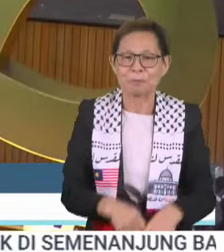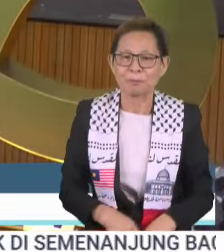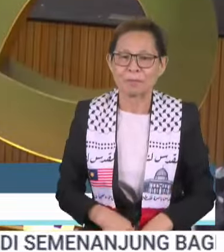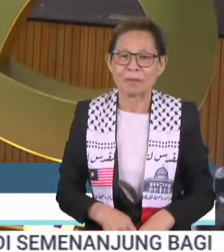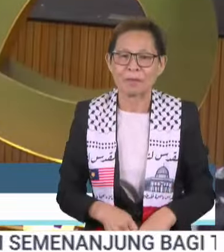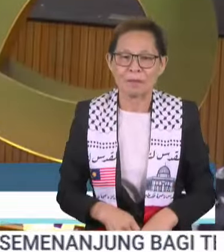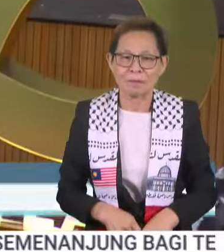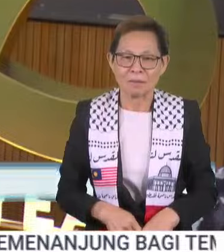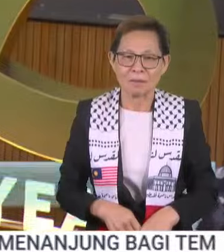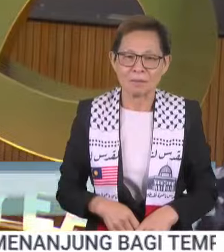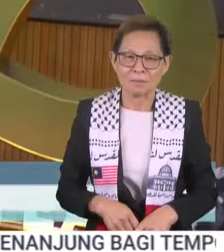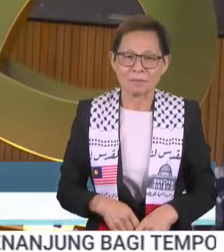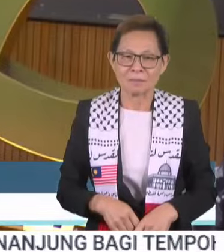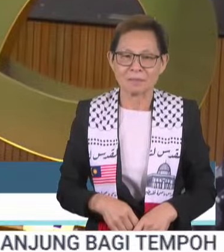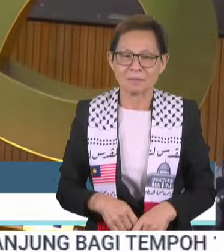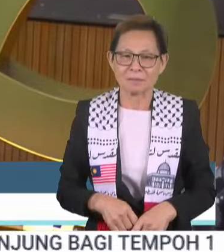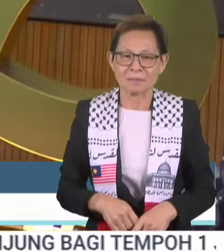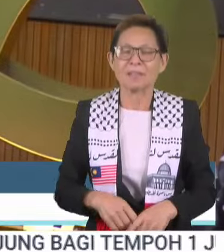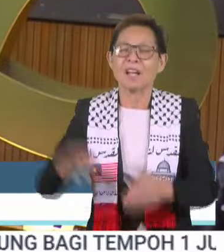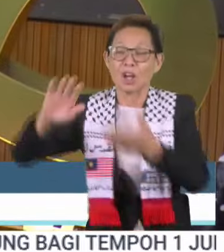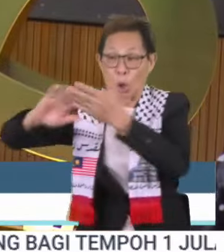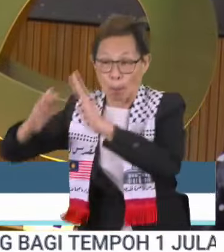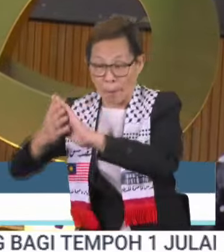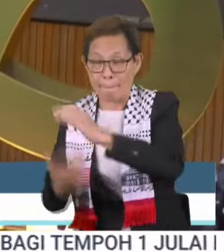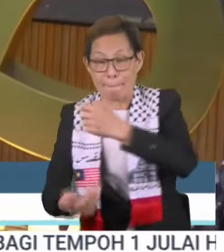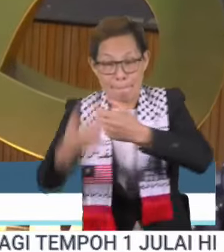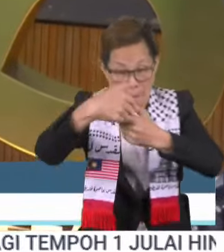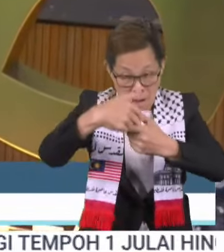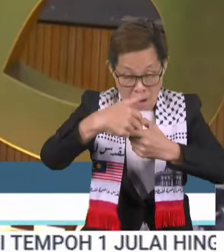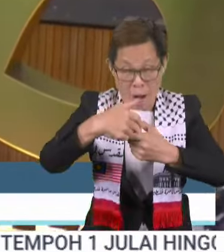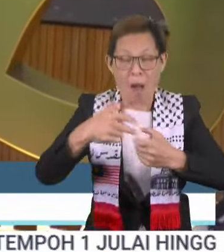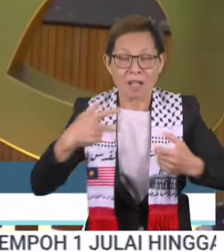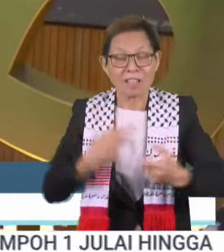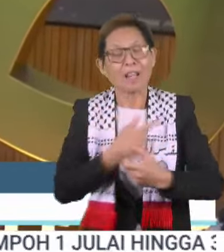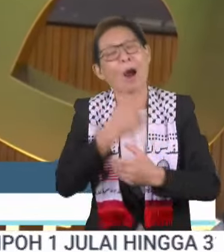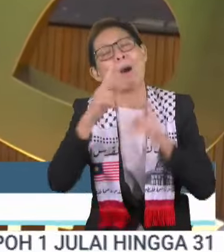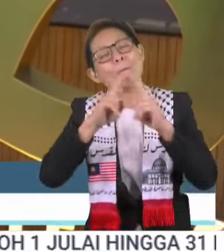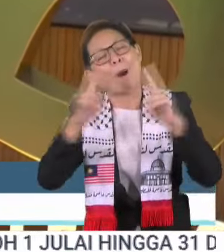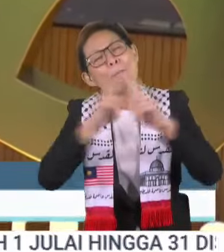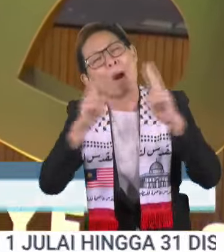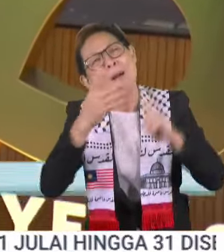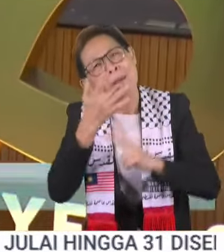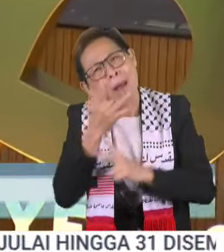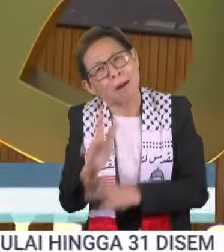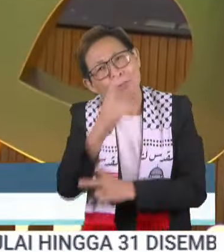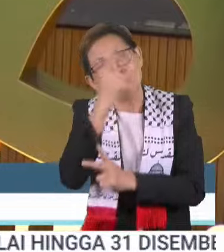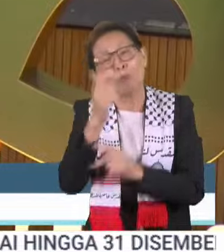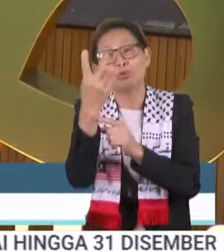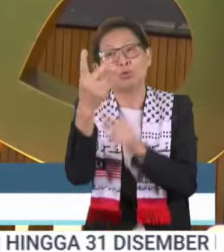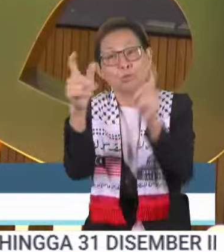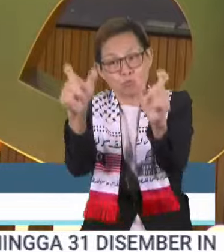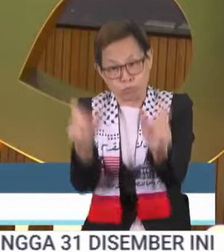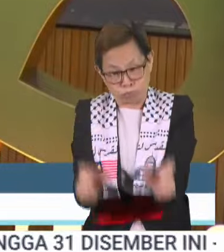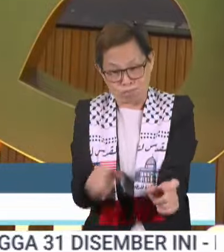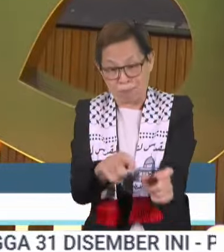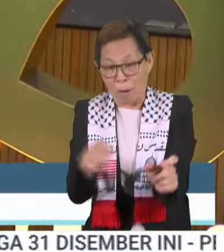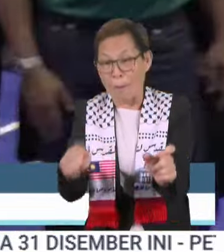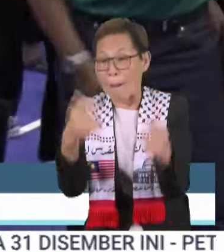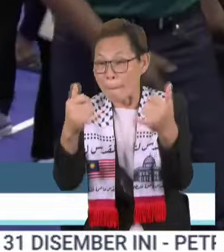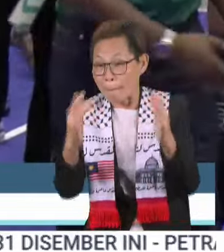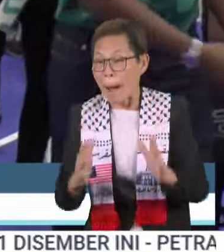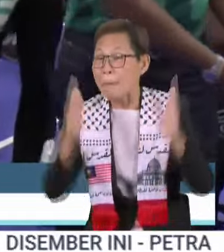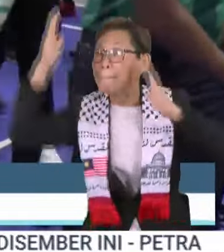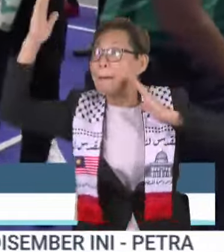Di samping penglibatan komuniti-komuniti, kita juga amat bertuah kerana dua orang pemain